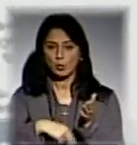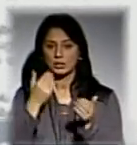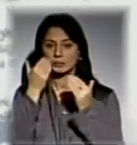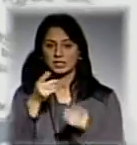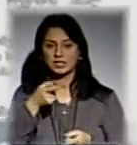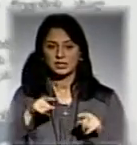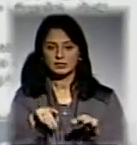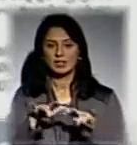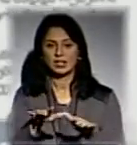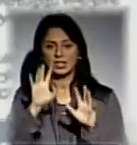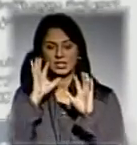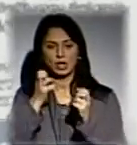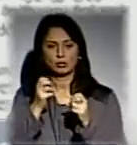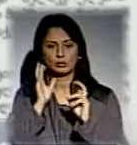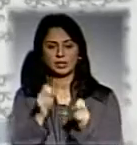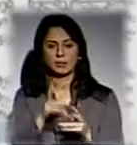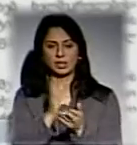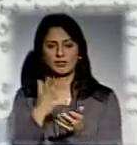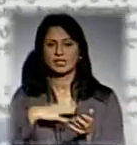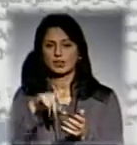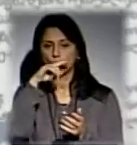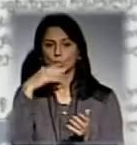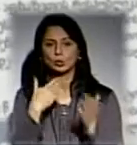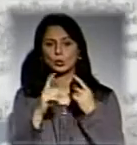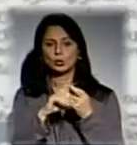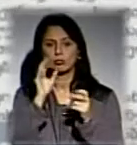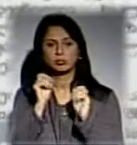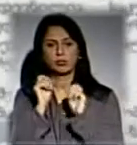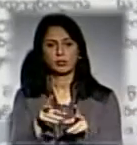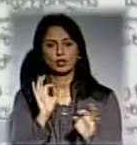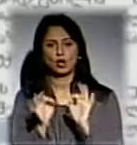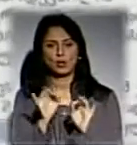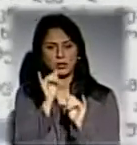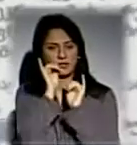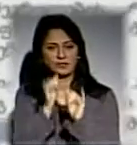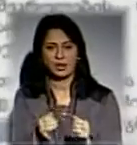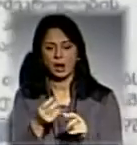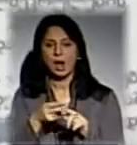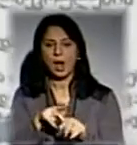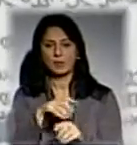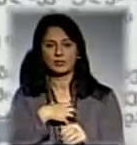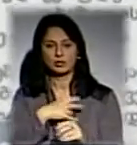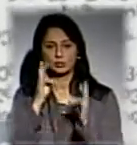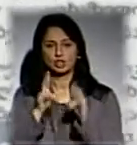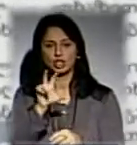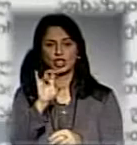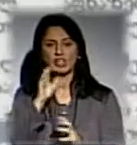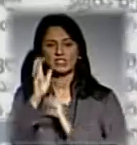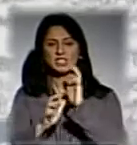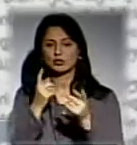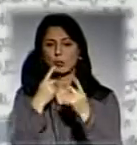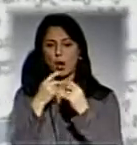მისი რეალიზაცია სერიოზულ საფრთხეს შეექმნის საქართველო-რუსეთის ურთიერთობების ნორმალიზების პროცესს. მნიშვნელოვნად დააზიანებს ჟენევის